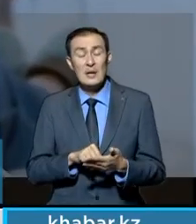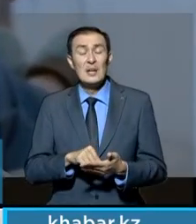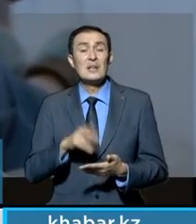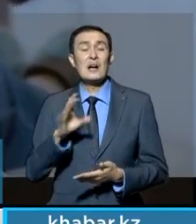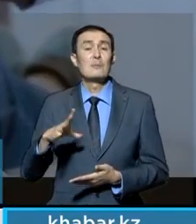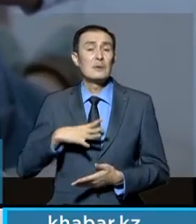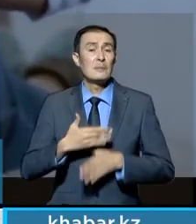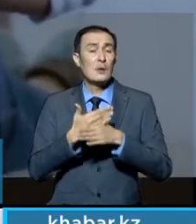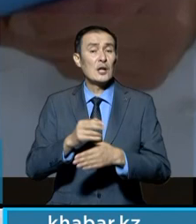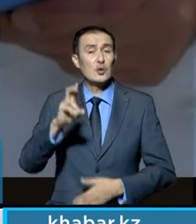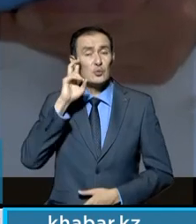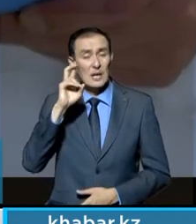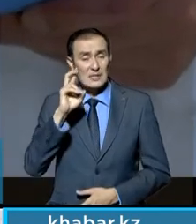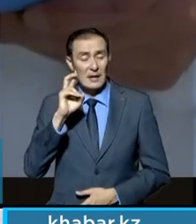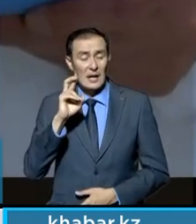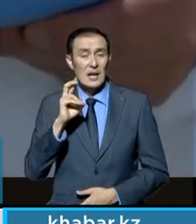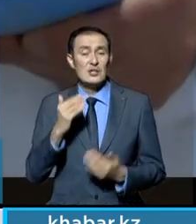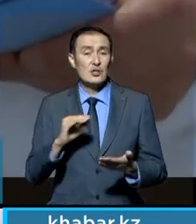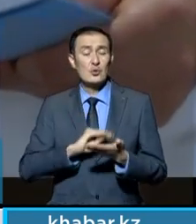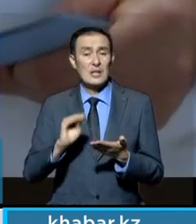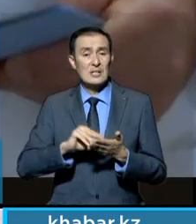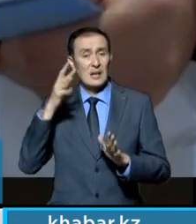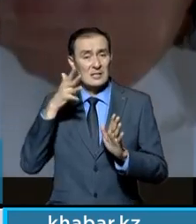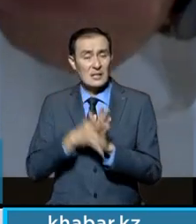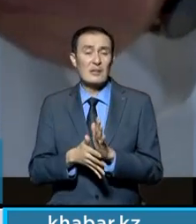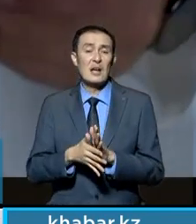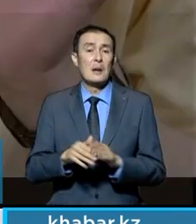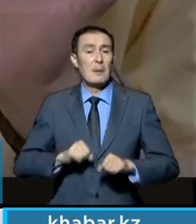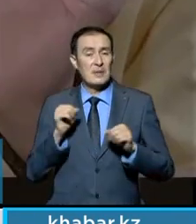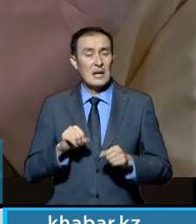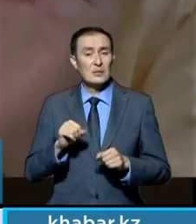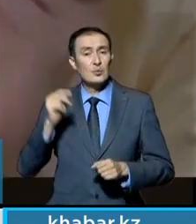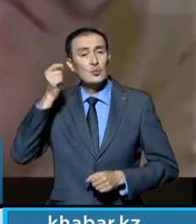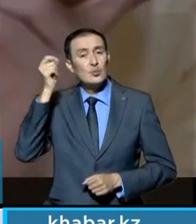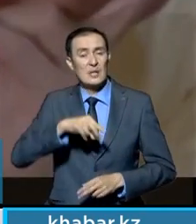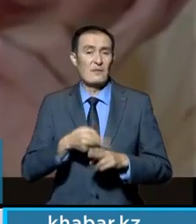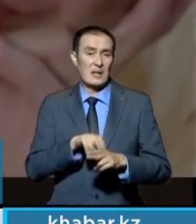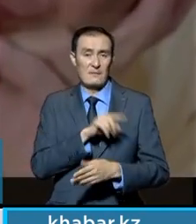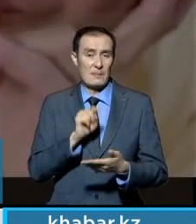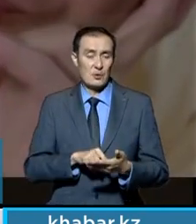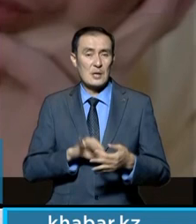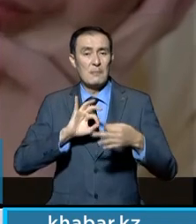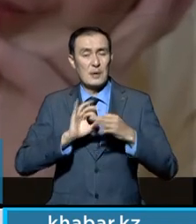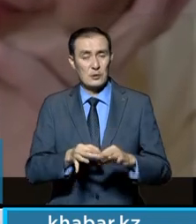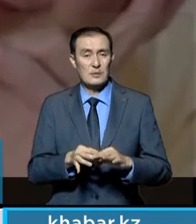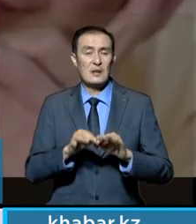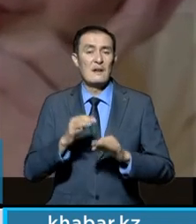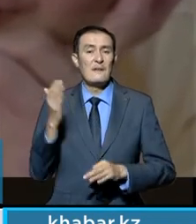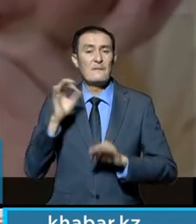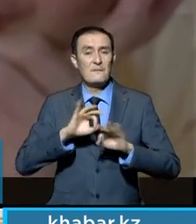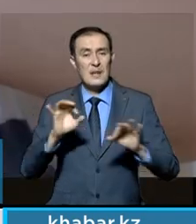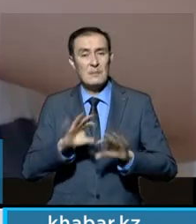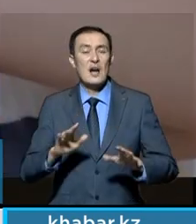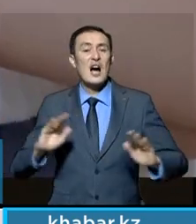каким образом помогает им государство? Коллеги из отдела журналистских расследований попытались разобраться в этом вопросе. Все подробности в документальном